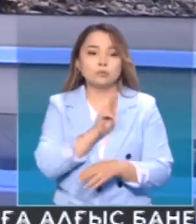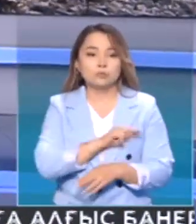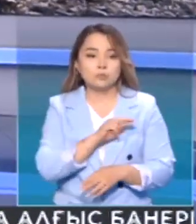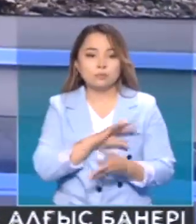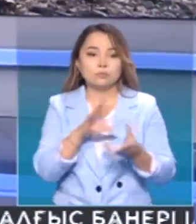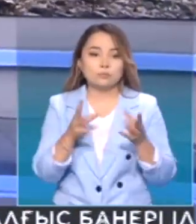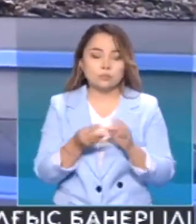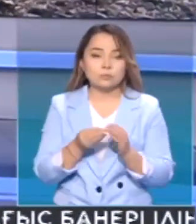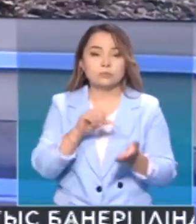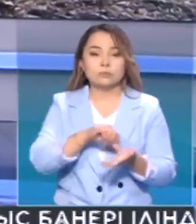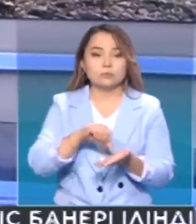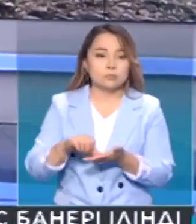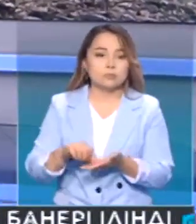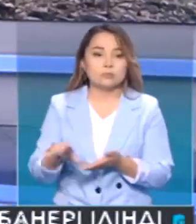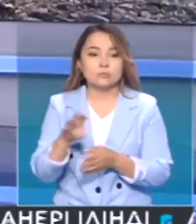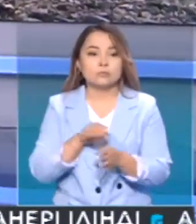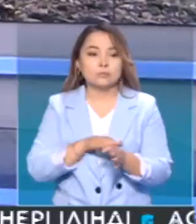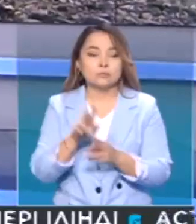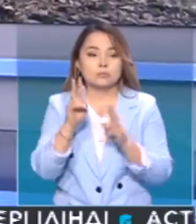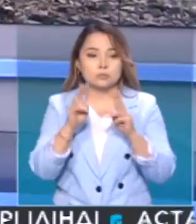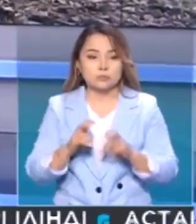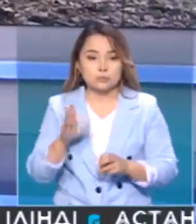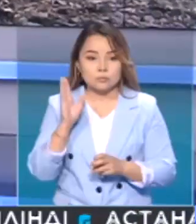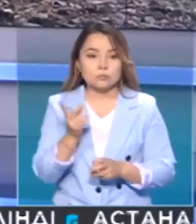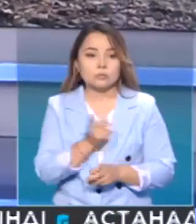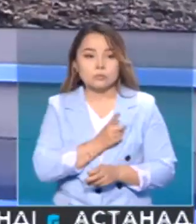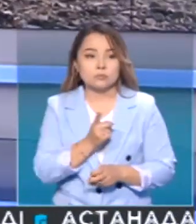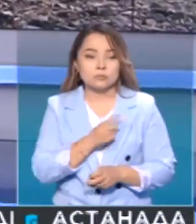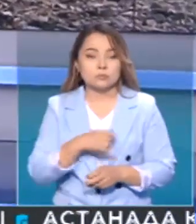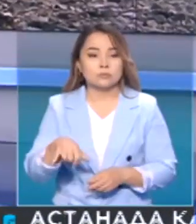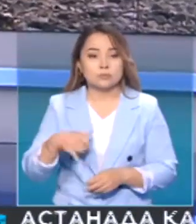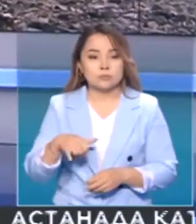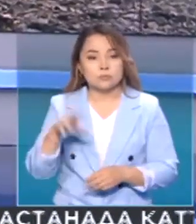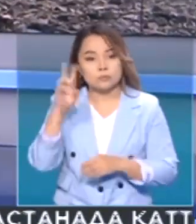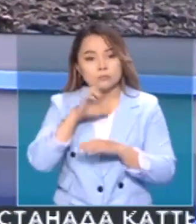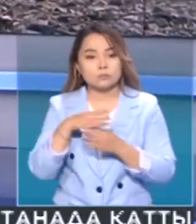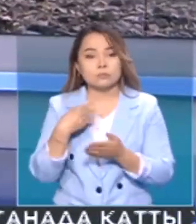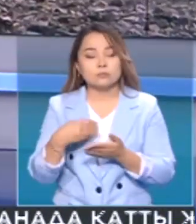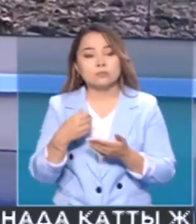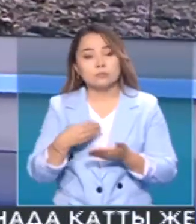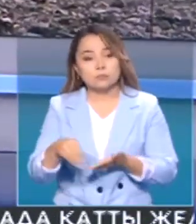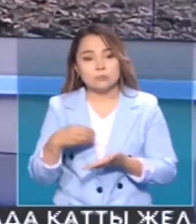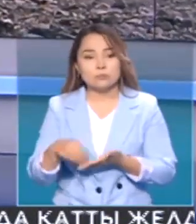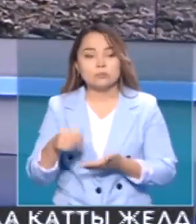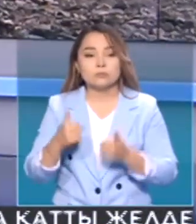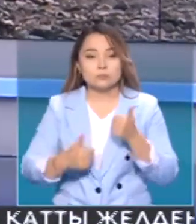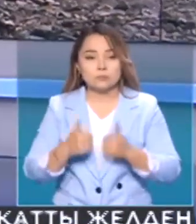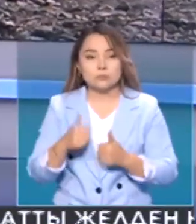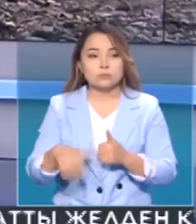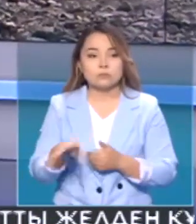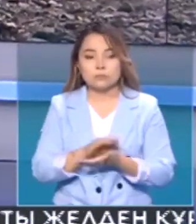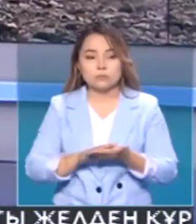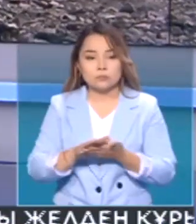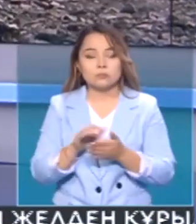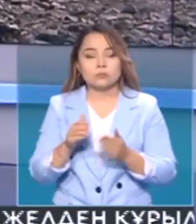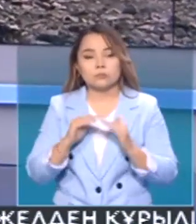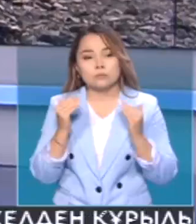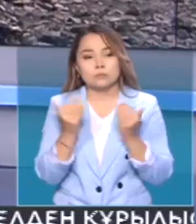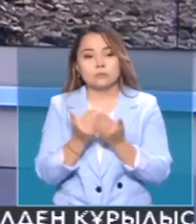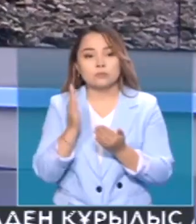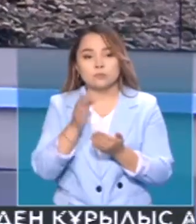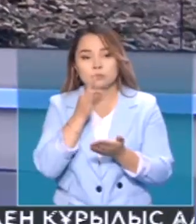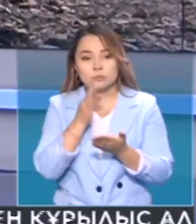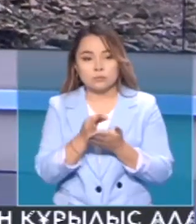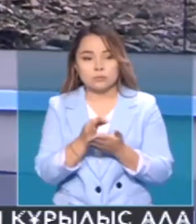жұмыстары оған қатысушылар түгел тексеріледі. Жалғыз портфельмен мемлекеттік сатып алу байқауына түсетіндер мүлде шеттетіледі.